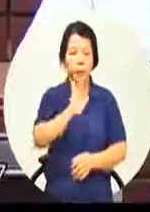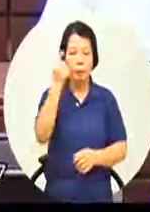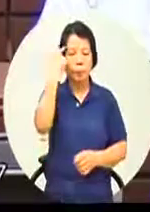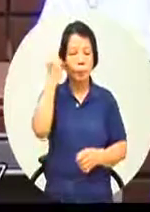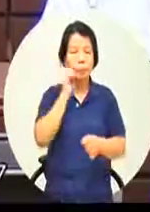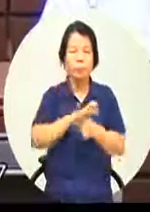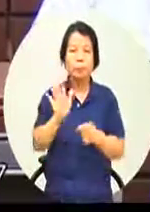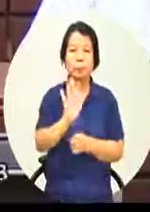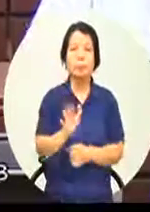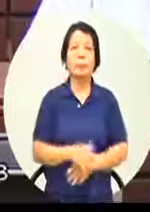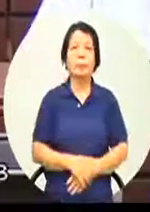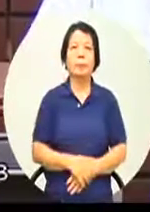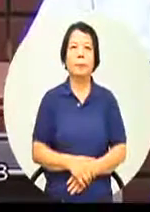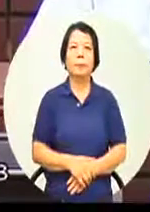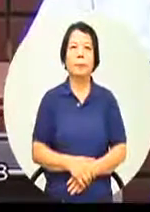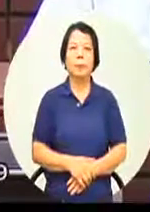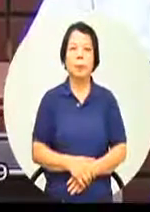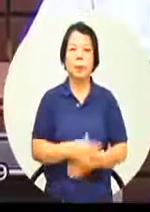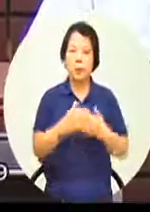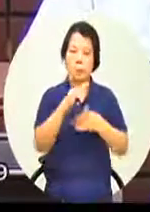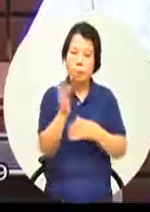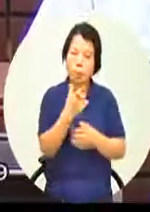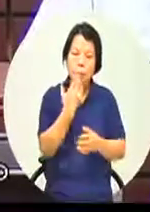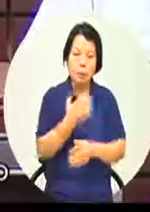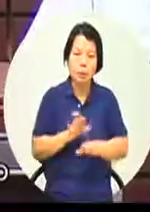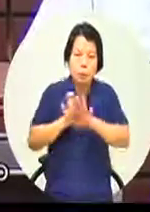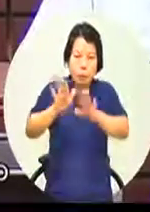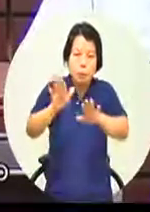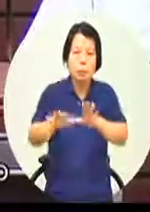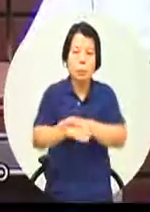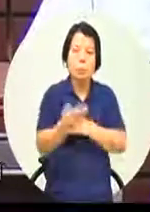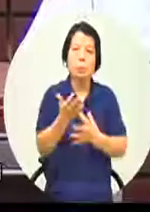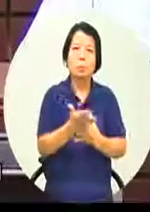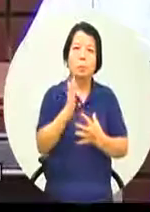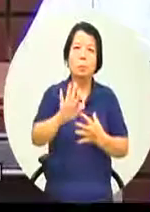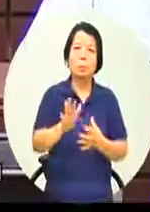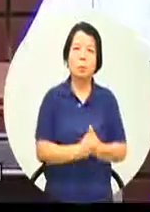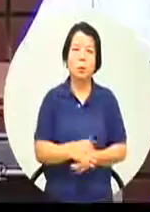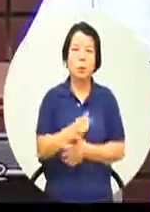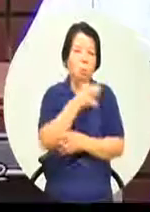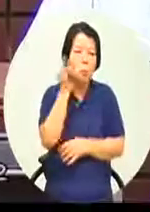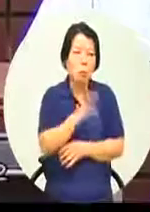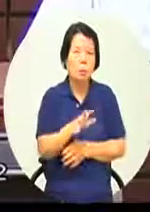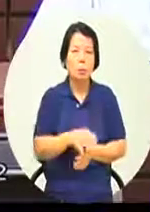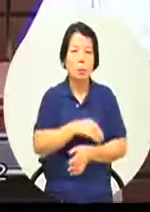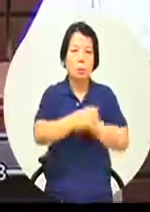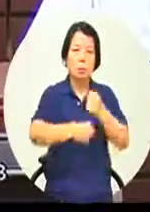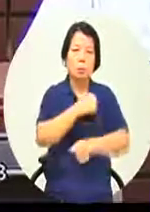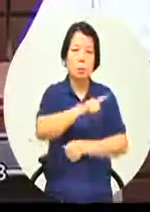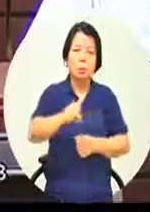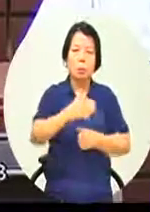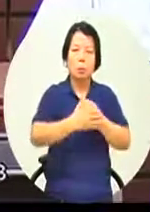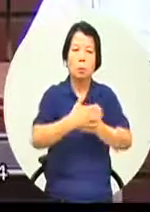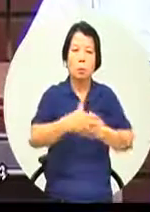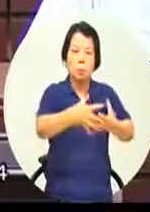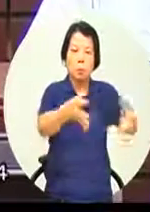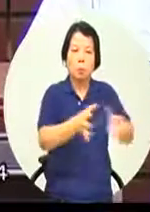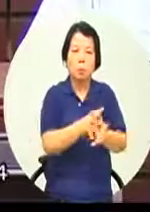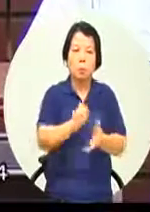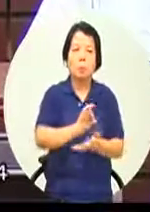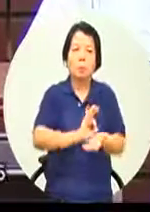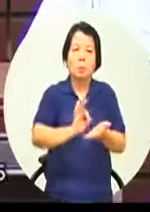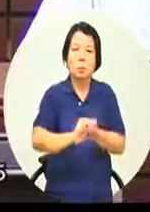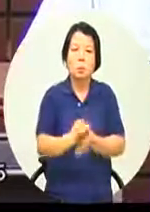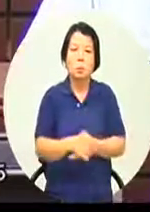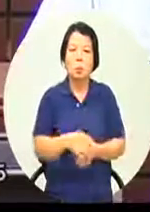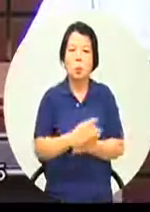我想我们有一个进步的空间蛮大的啦哈。哦，我不喜欢说我们的动保团体就用一种污蔑啦，